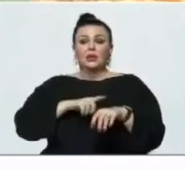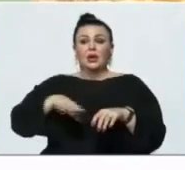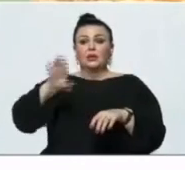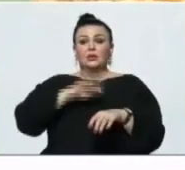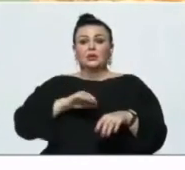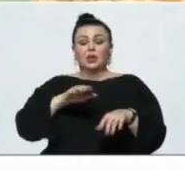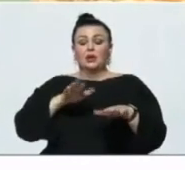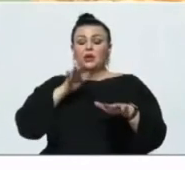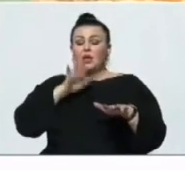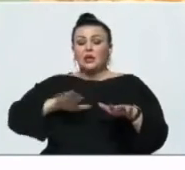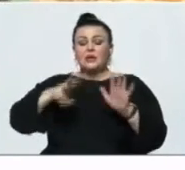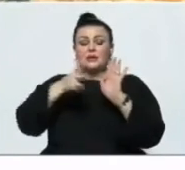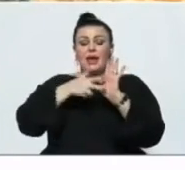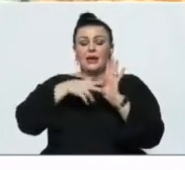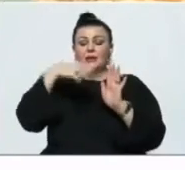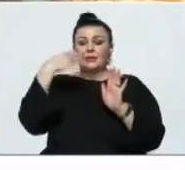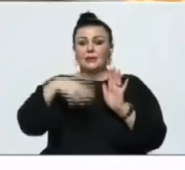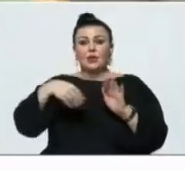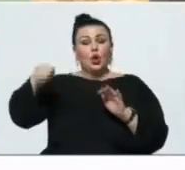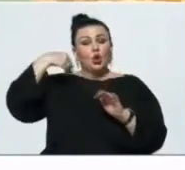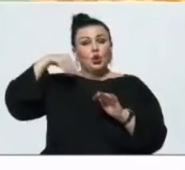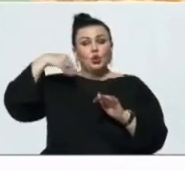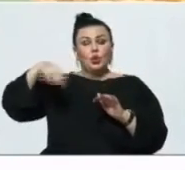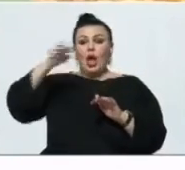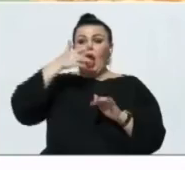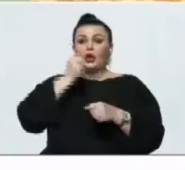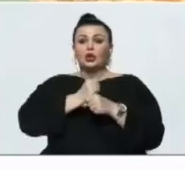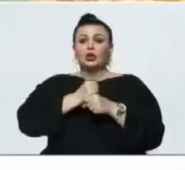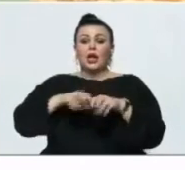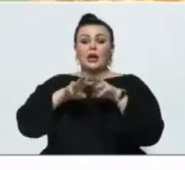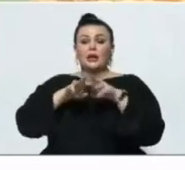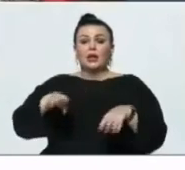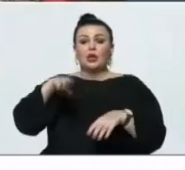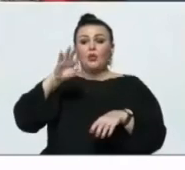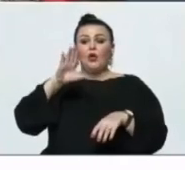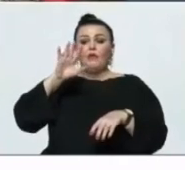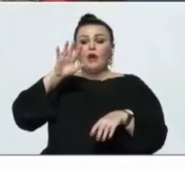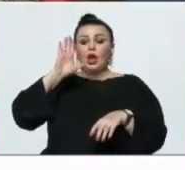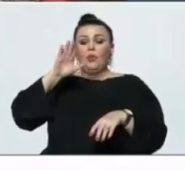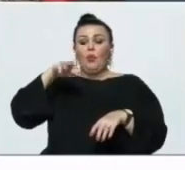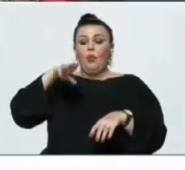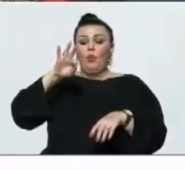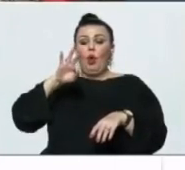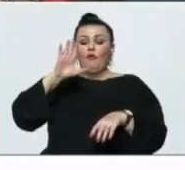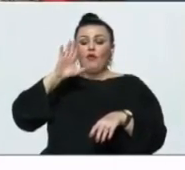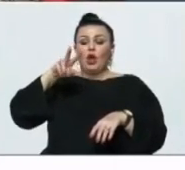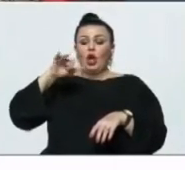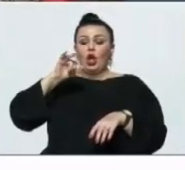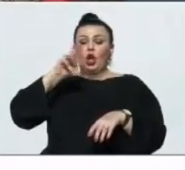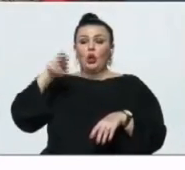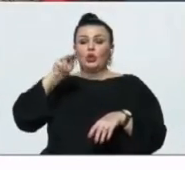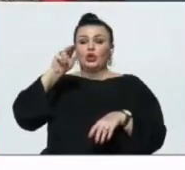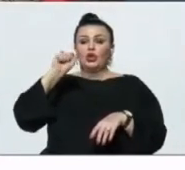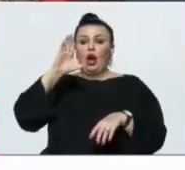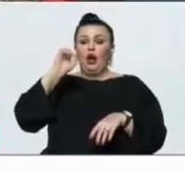yerli vaxtla 8:40-da Türkiyənin Xarici İşlər Naziri Mövlud Çavuşoğlu İranlı həmkarı Cavad Zərifi